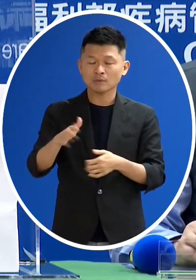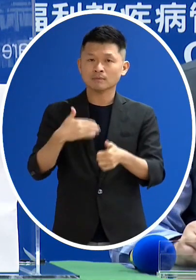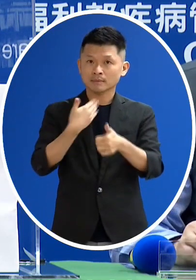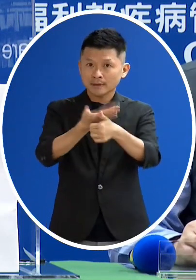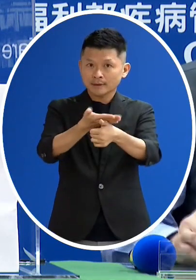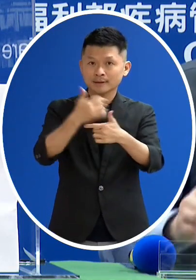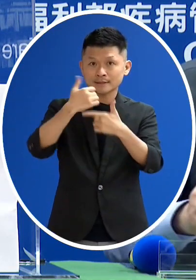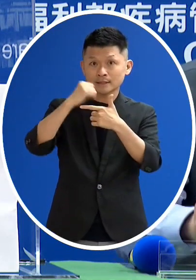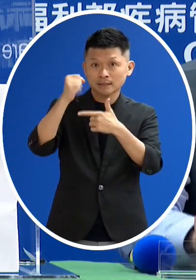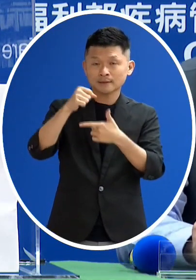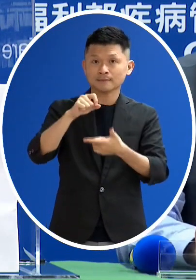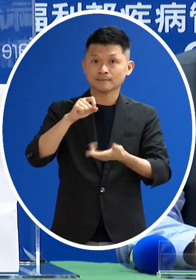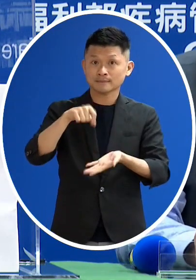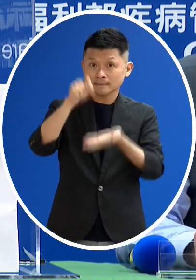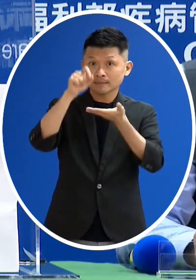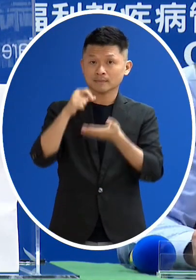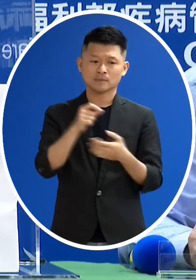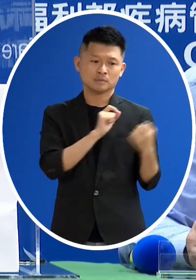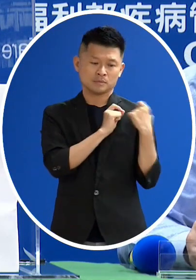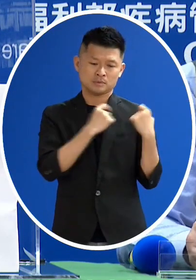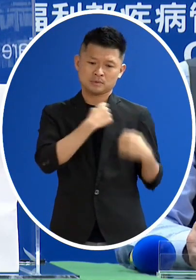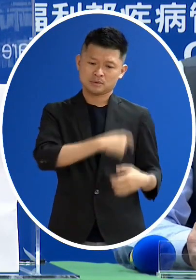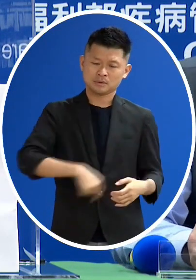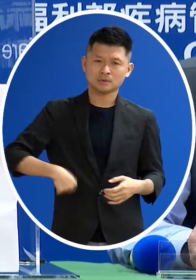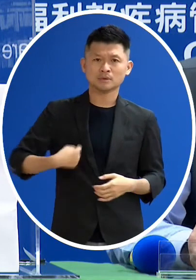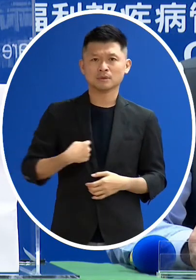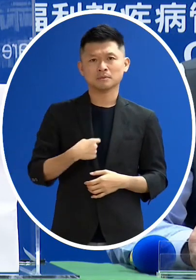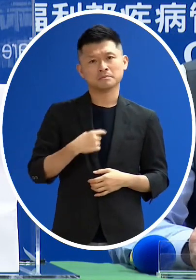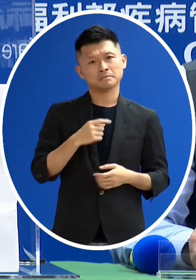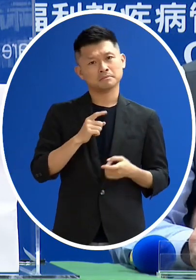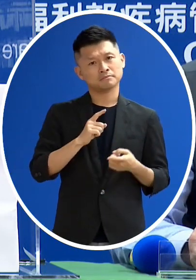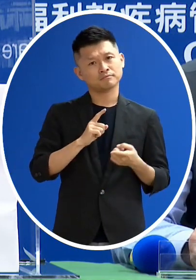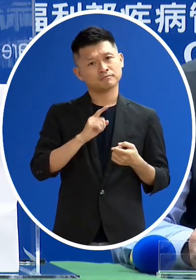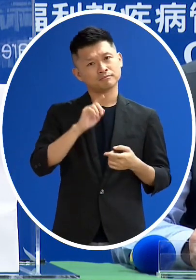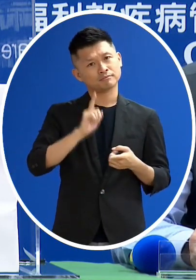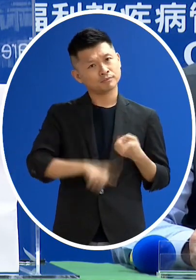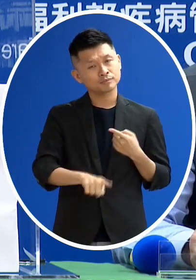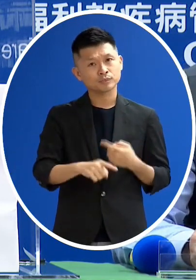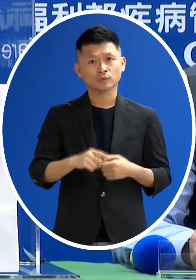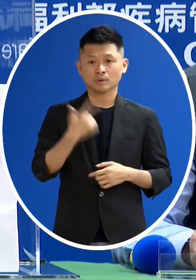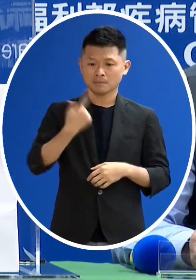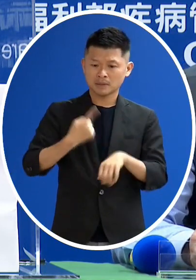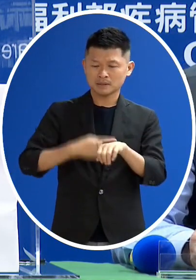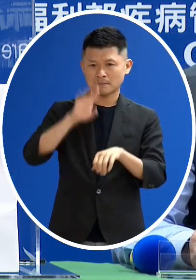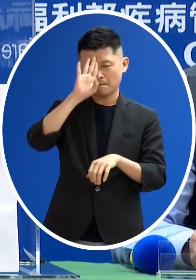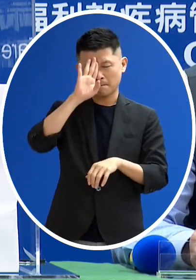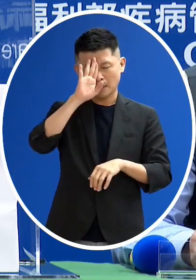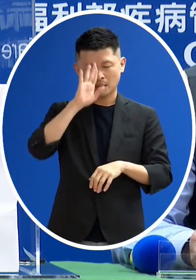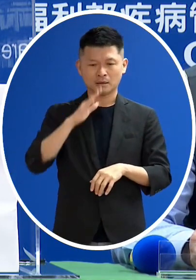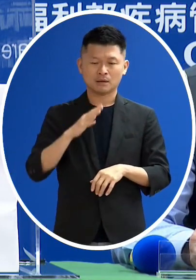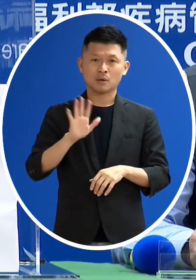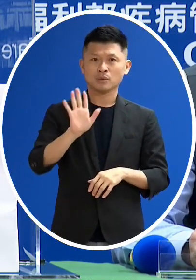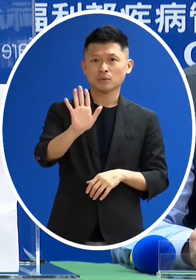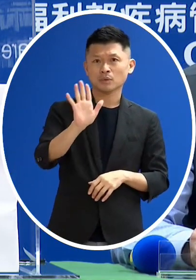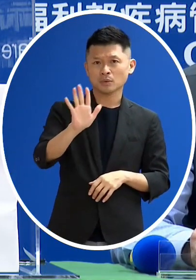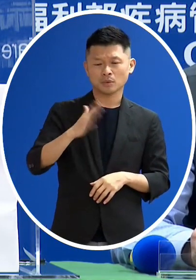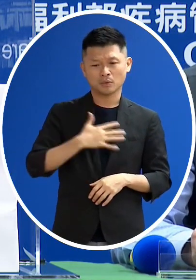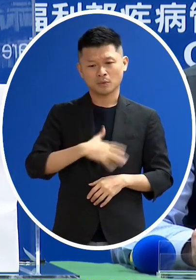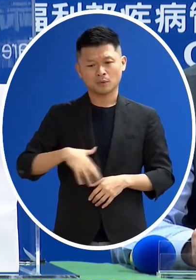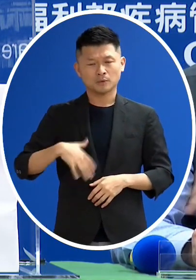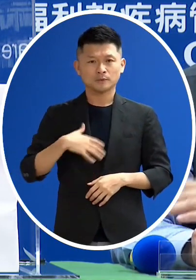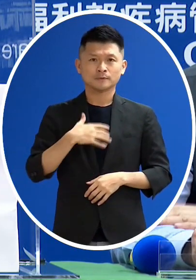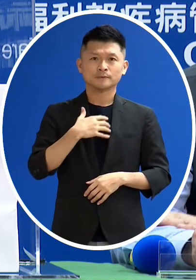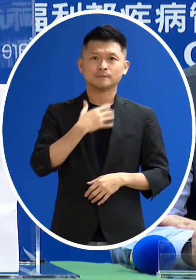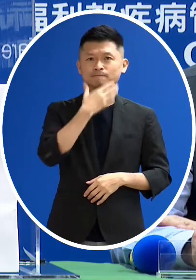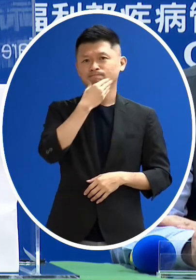建议对于近期身体具状况或慢性病情不稳定的时候，那建议身体状况较稳